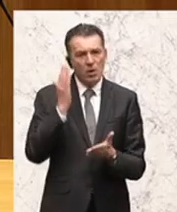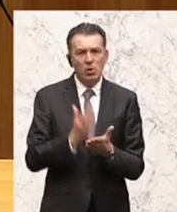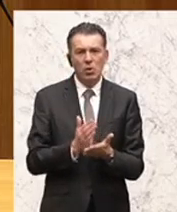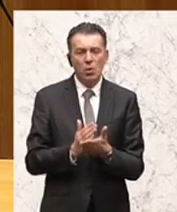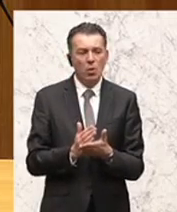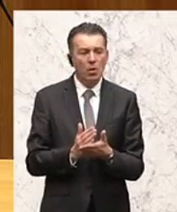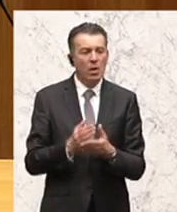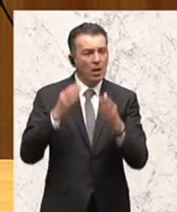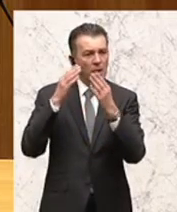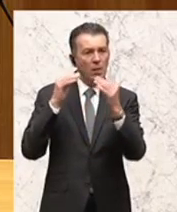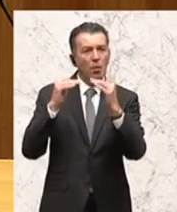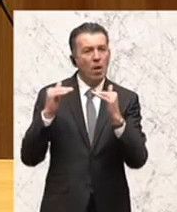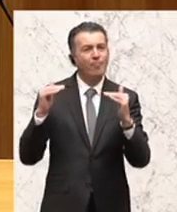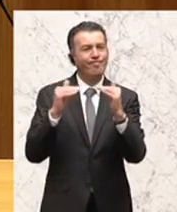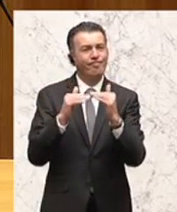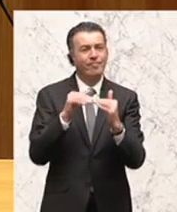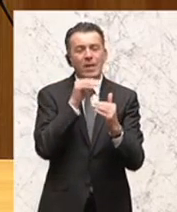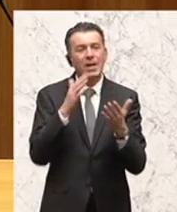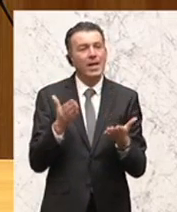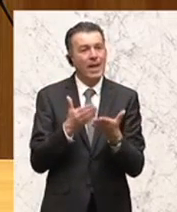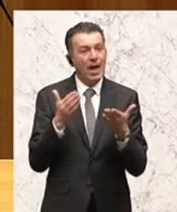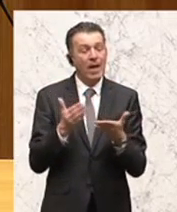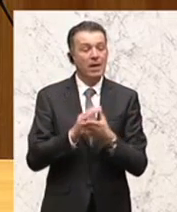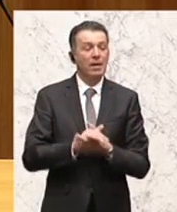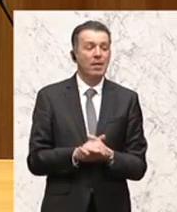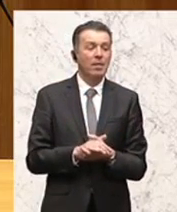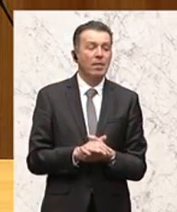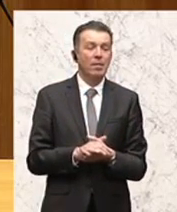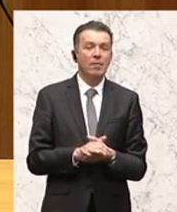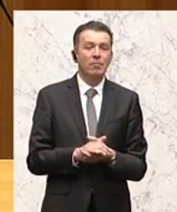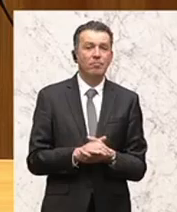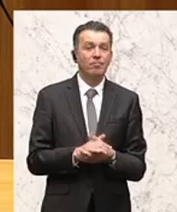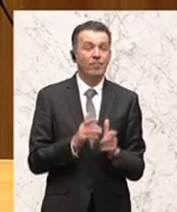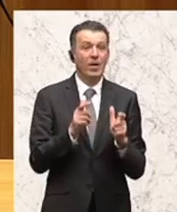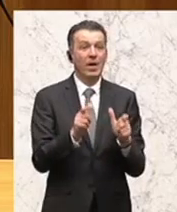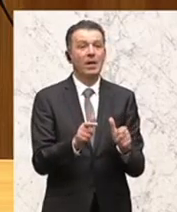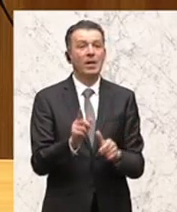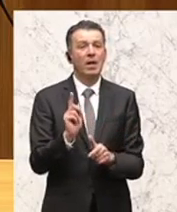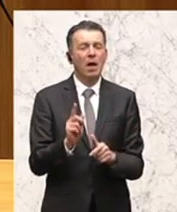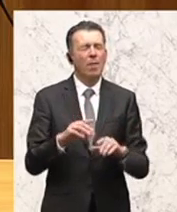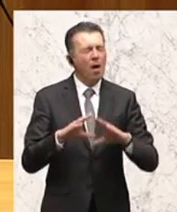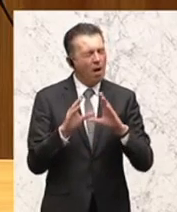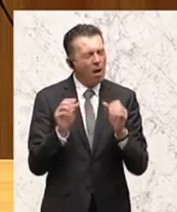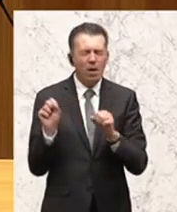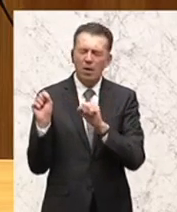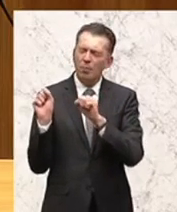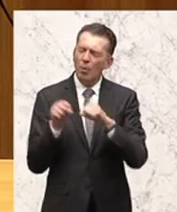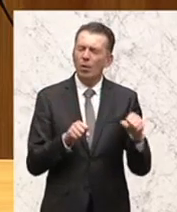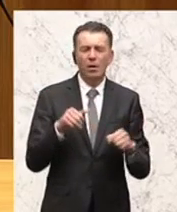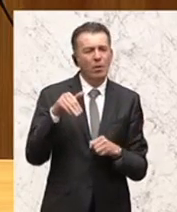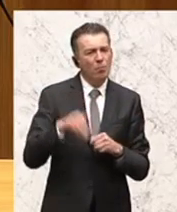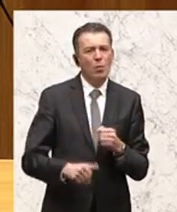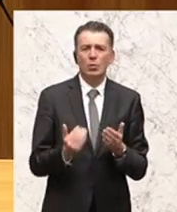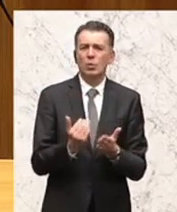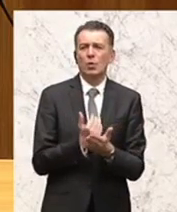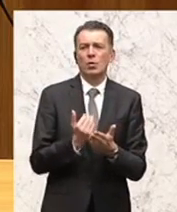auf diplomatischer Ebene nicht so leicht ist, solche Sachen dadurch zu verhindern, aber man muss alle Mittel, die man ergreifen